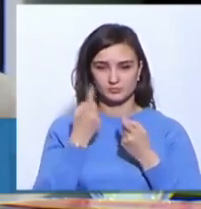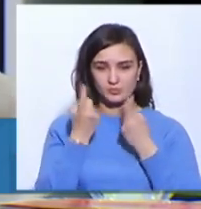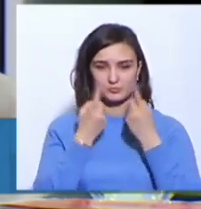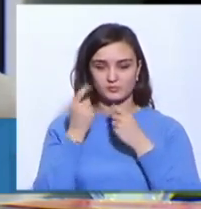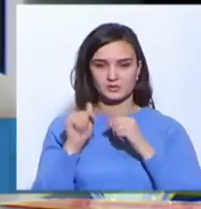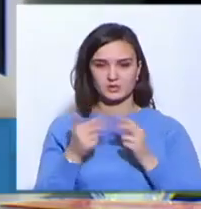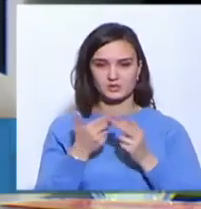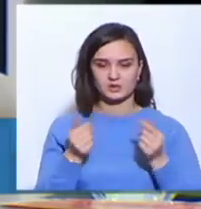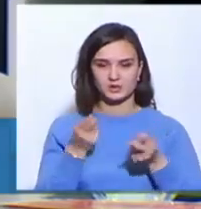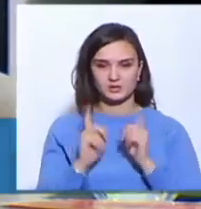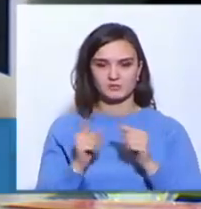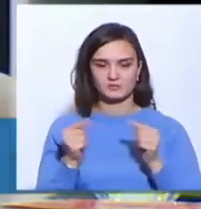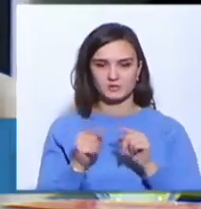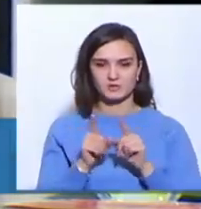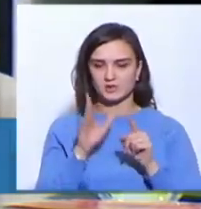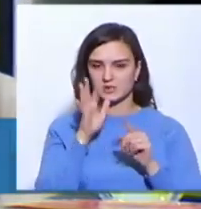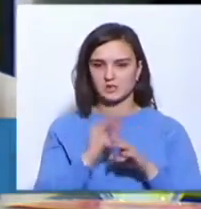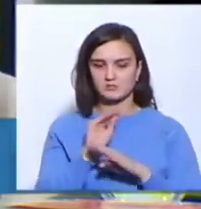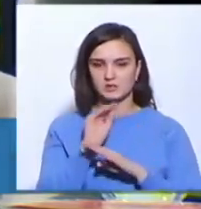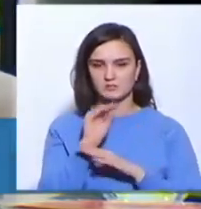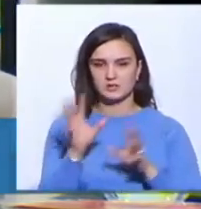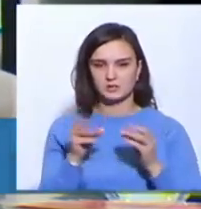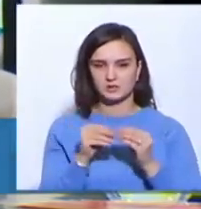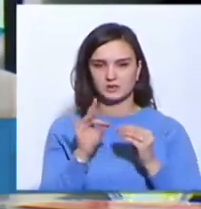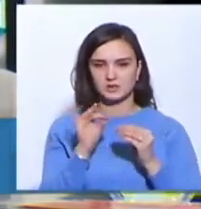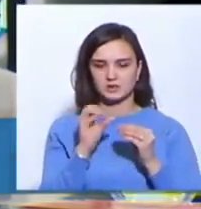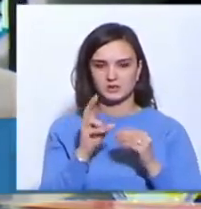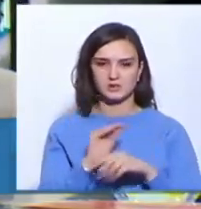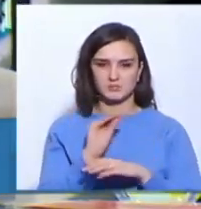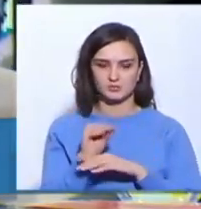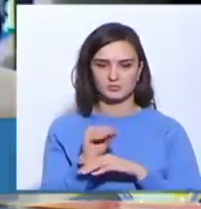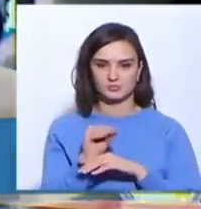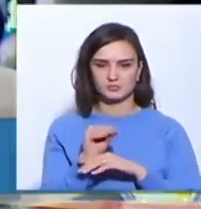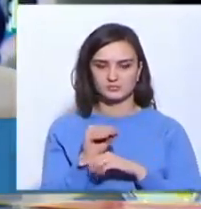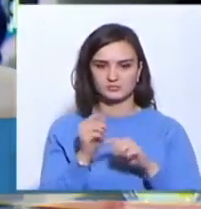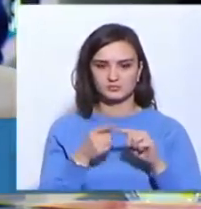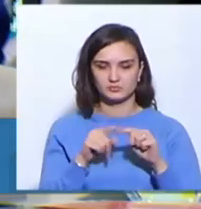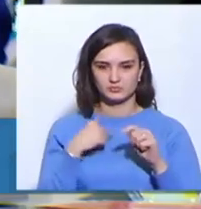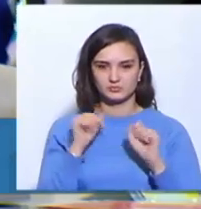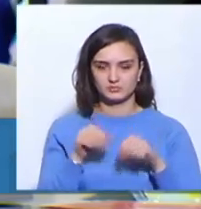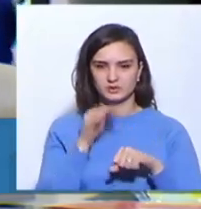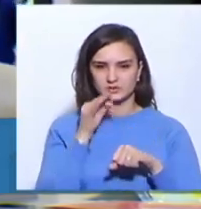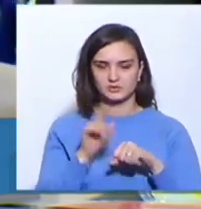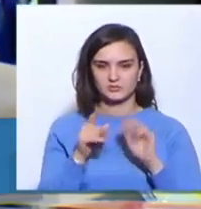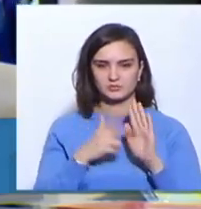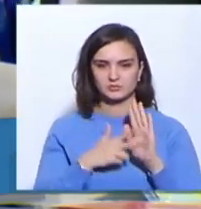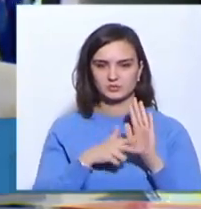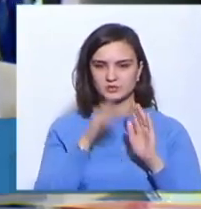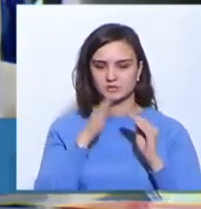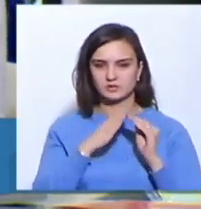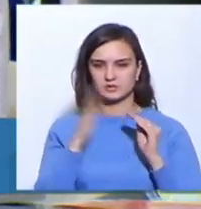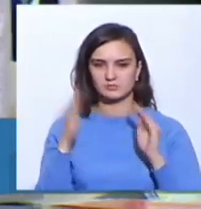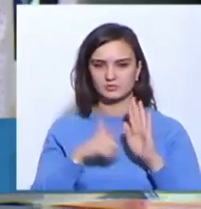დიახ, ნამდვილად ესე არის. ასაკის მატებასთან ერთად რისკი მატულობს. აი შემიძლია გითხრათ, რომ 80 წლის